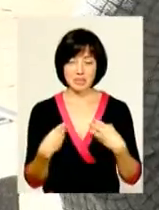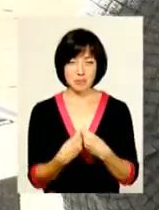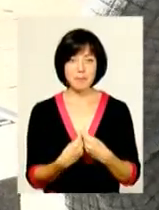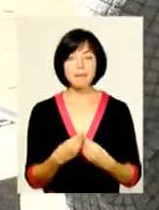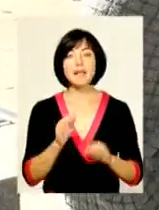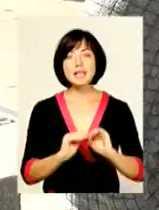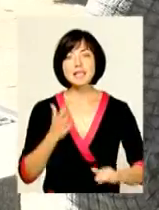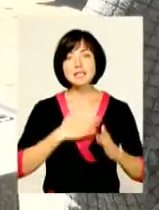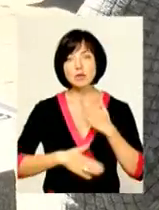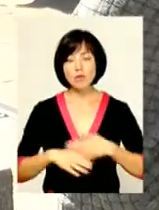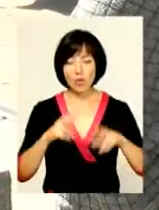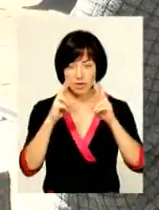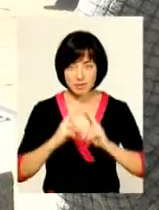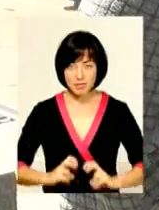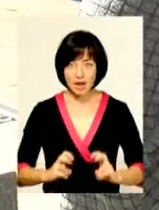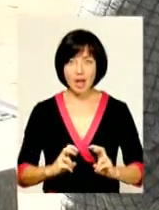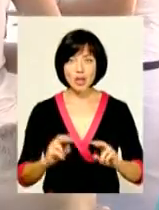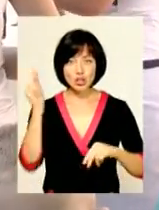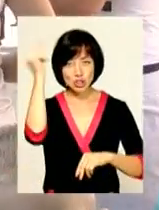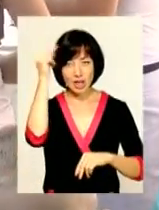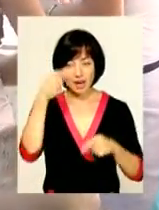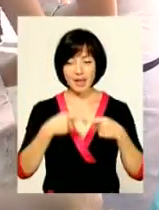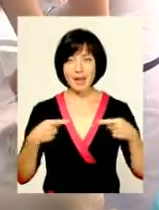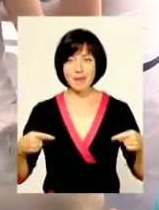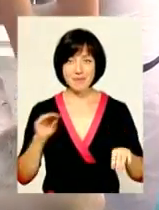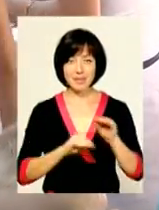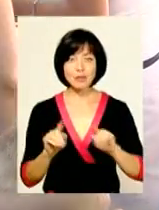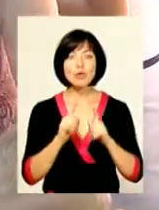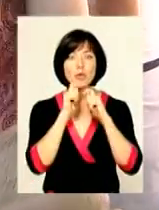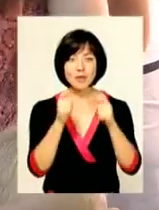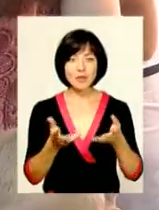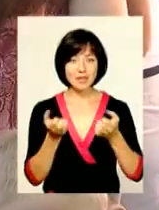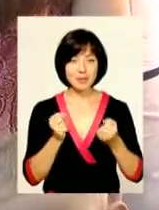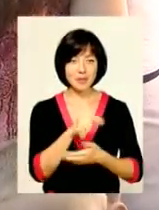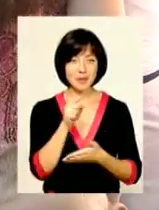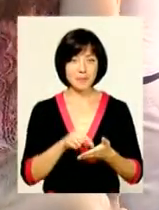із задоволенням оглядають шкільний реманент. Які подарунки отримала?